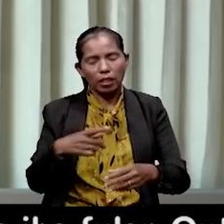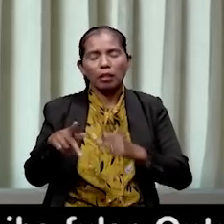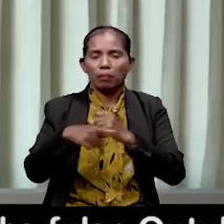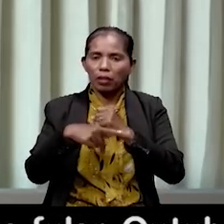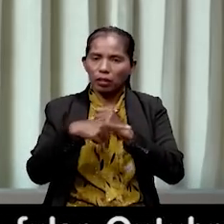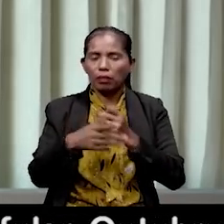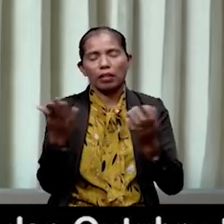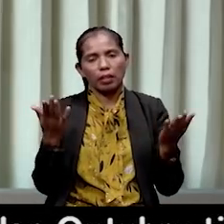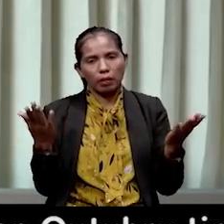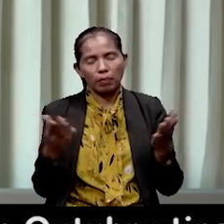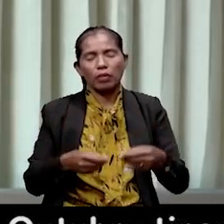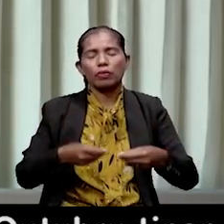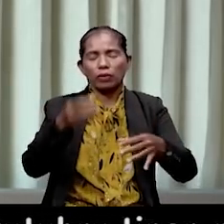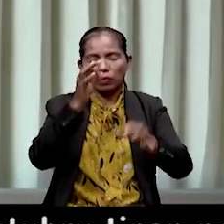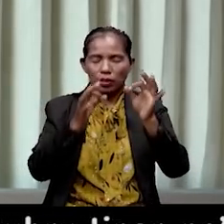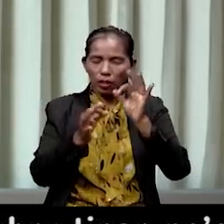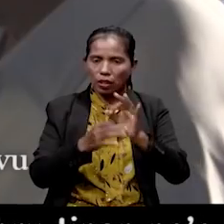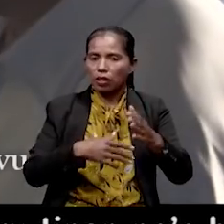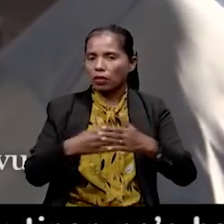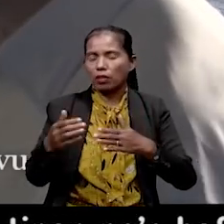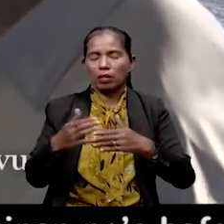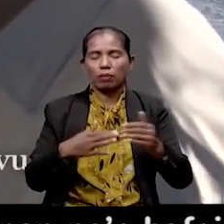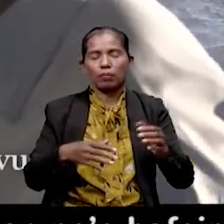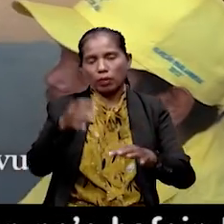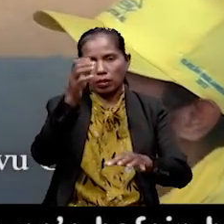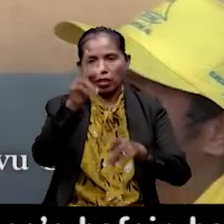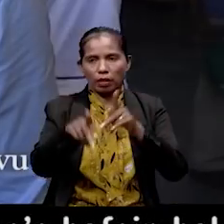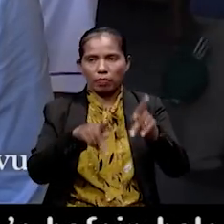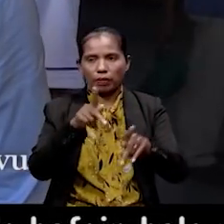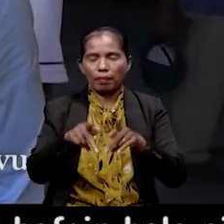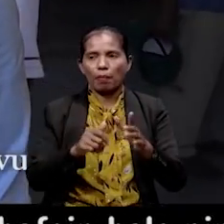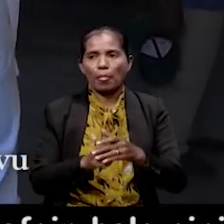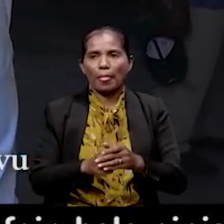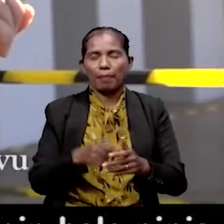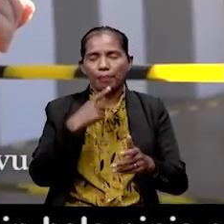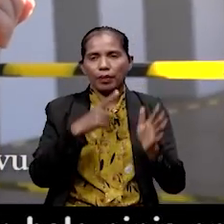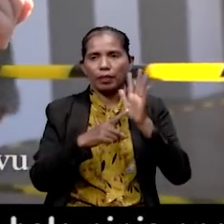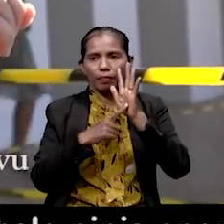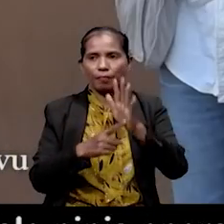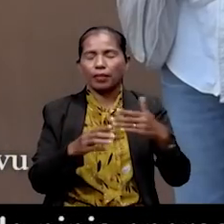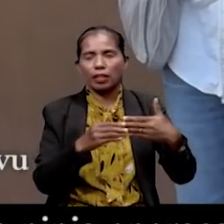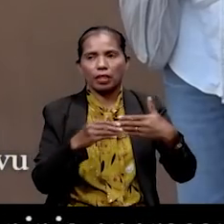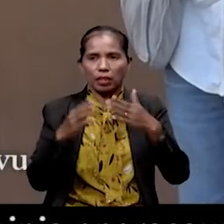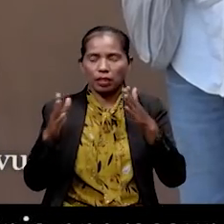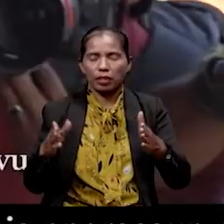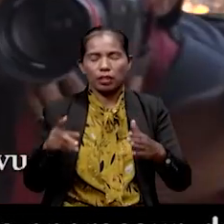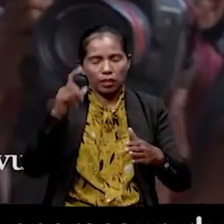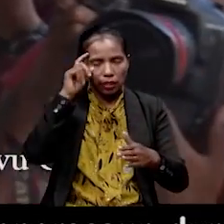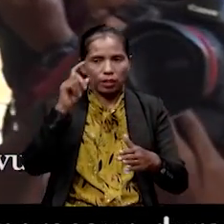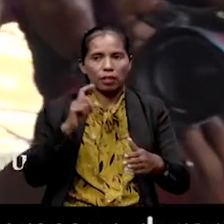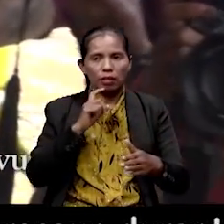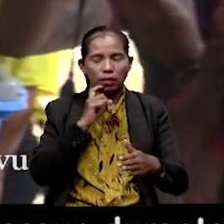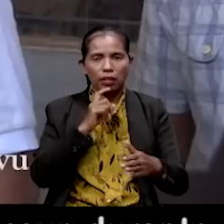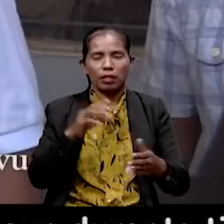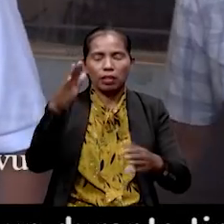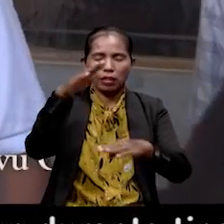be, fofiar be dia ne be pen be pugu. Antes ne saya polemika ya publiku katak, leader resistensia Kairala Sanan Gusmão,